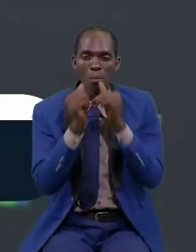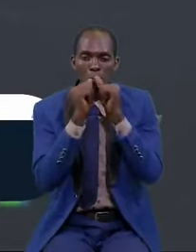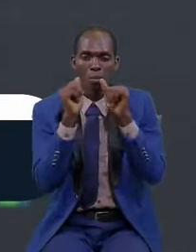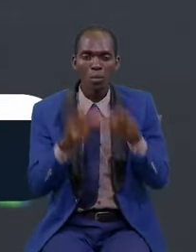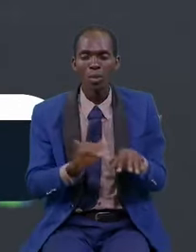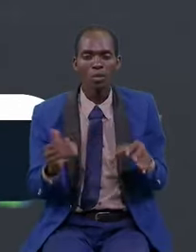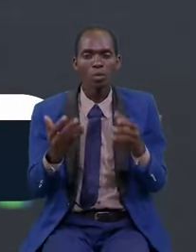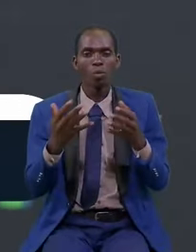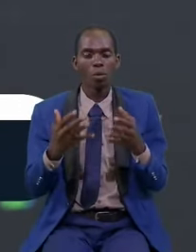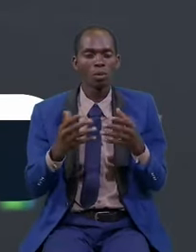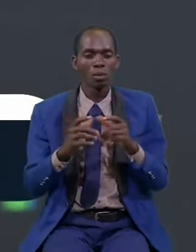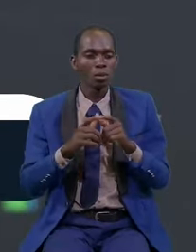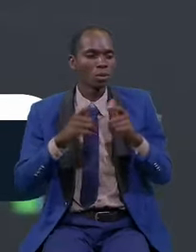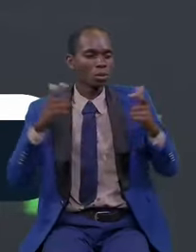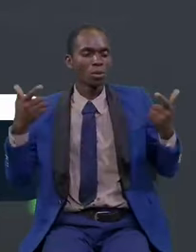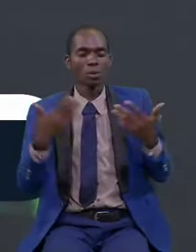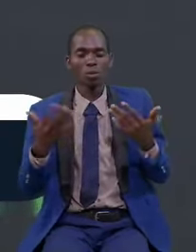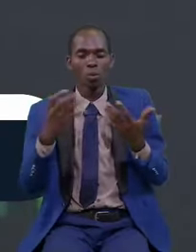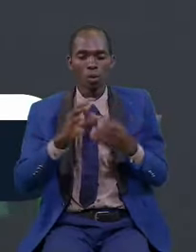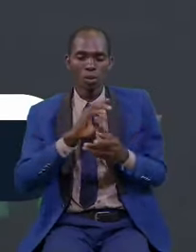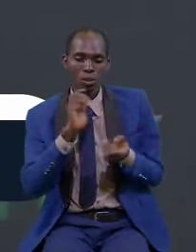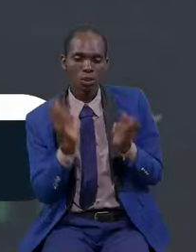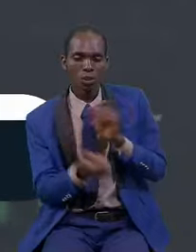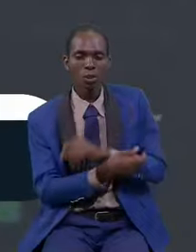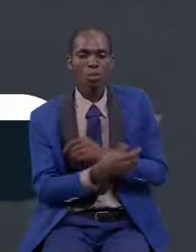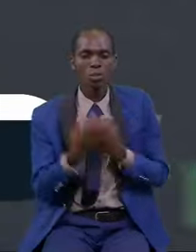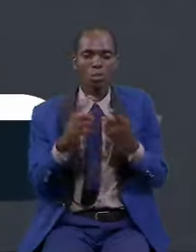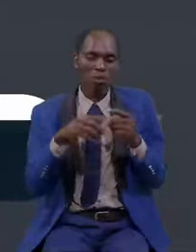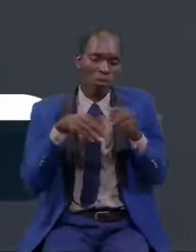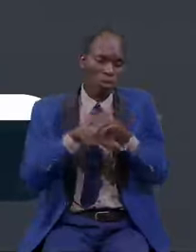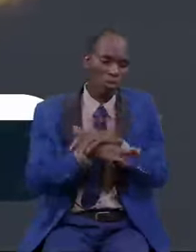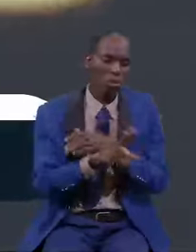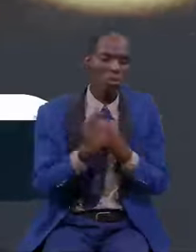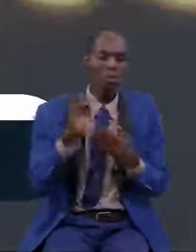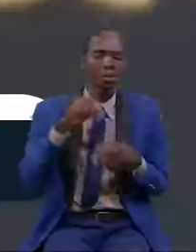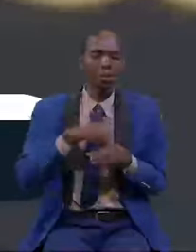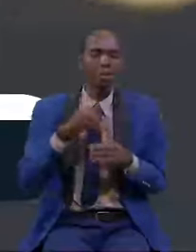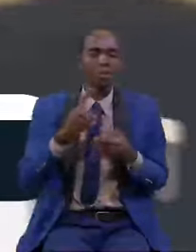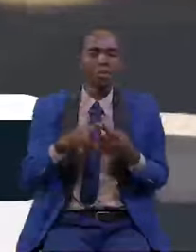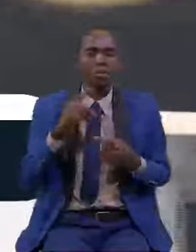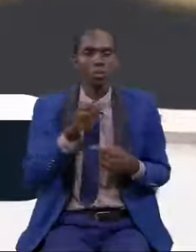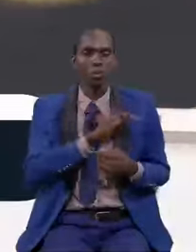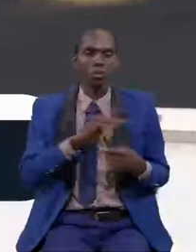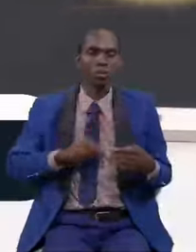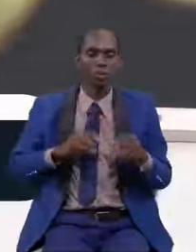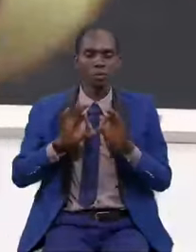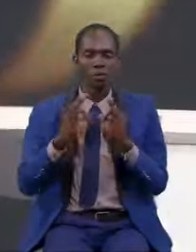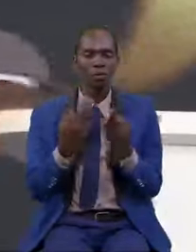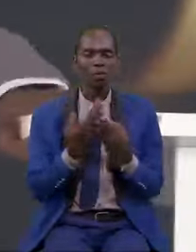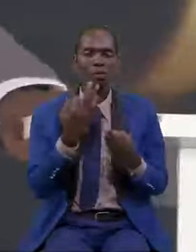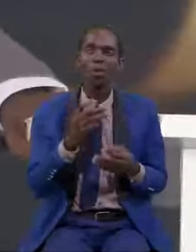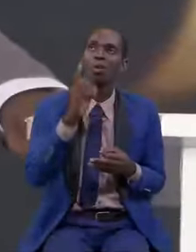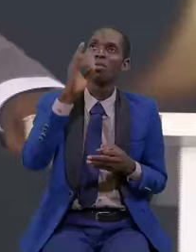la conversion? Vous voulez entrer à la puissance de délivrance du Seigneur? À la puissance